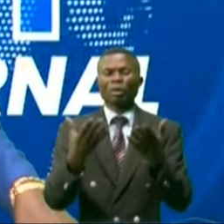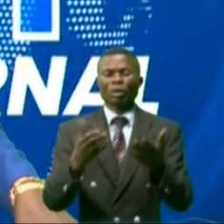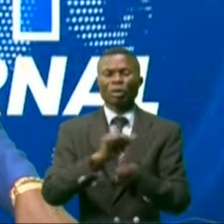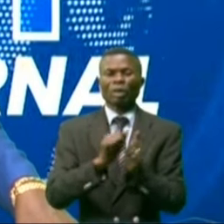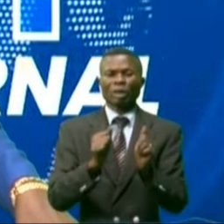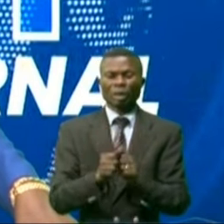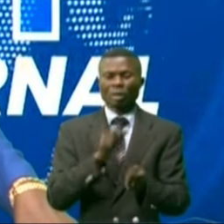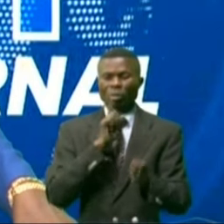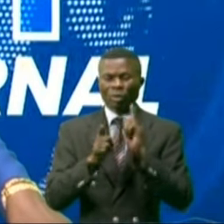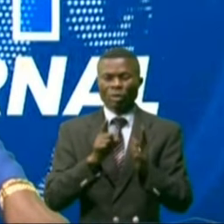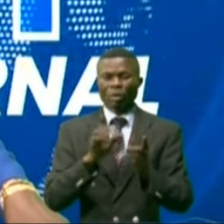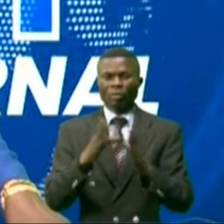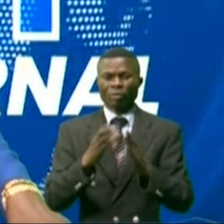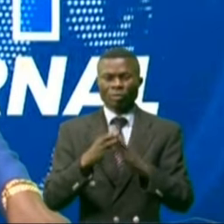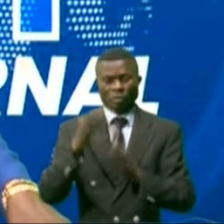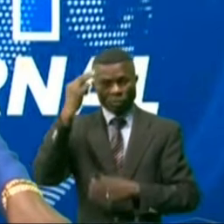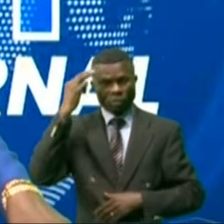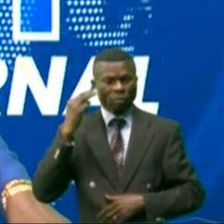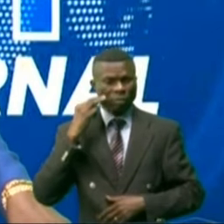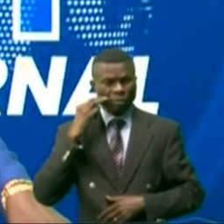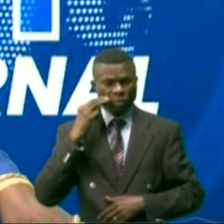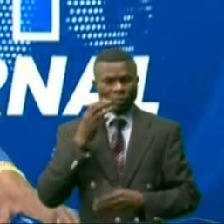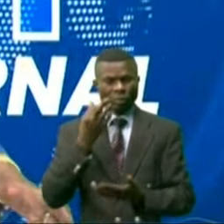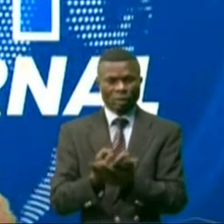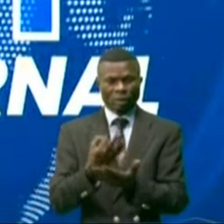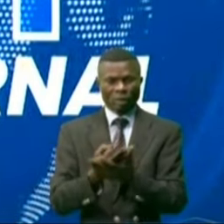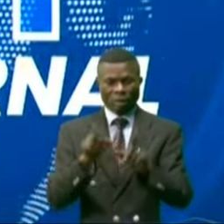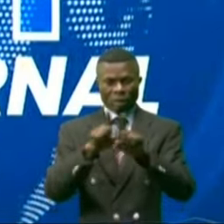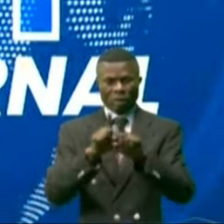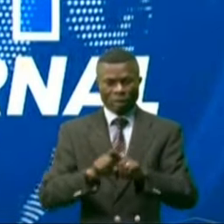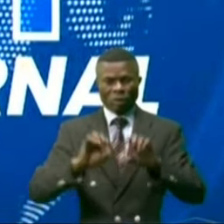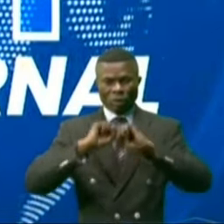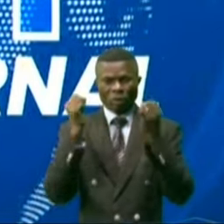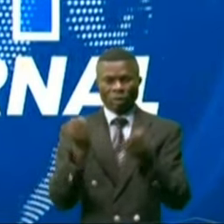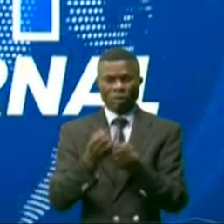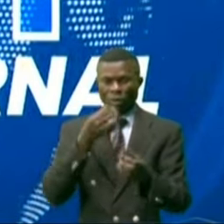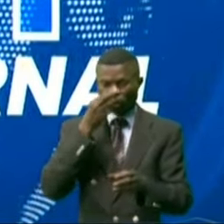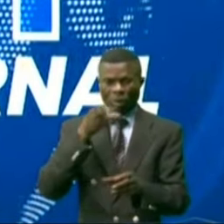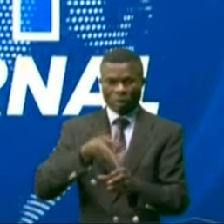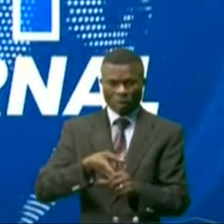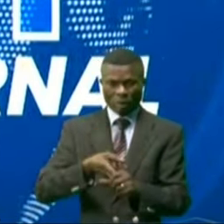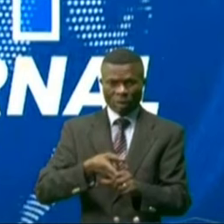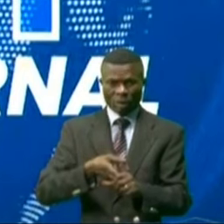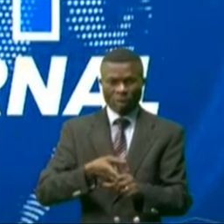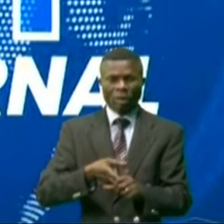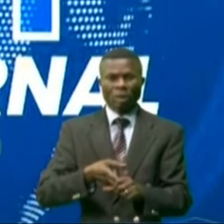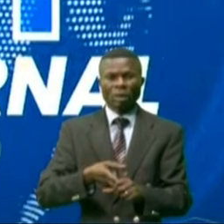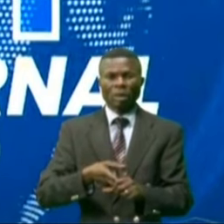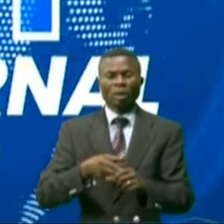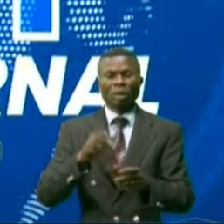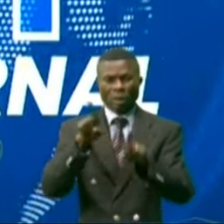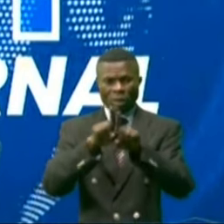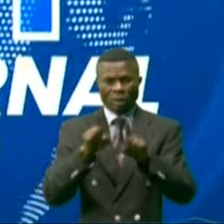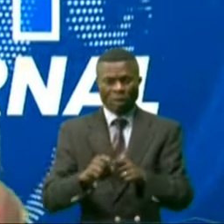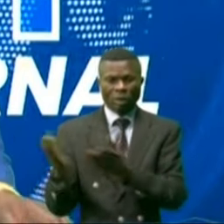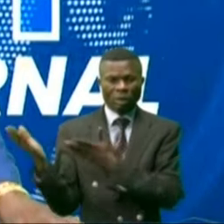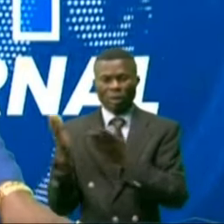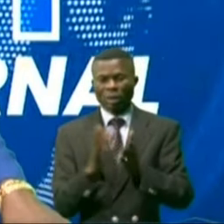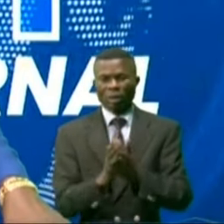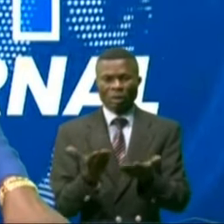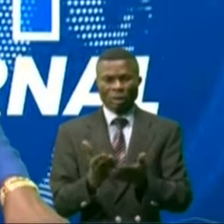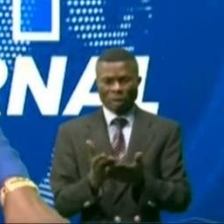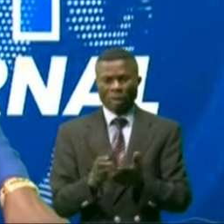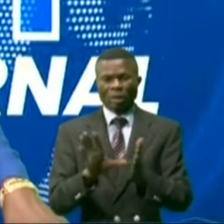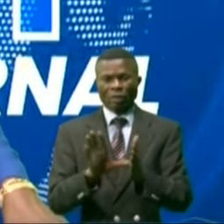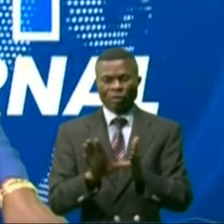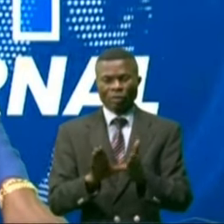question était au centre des échanges entre le ministre des Finances et des hydrocarbures, voilà j'y arrive, et celui du portefeuille. Un